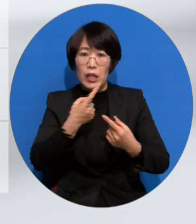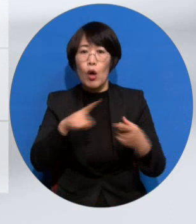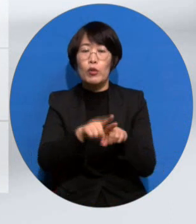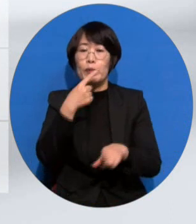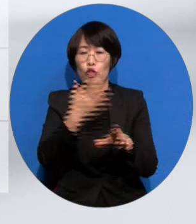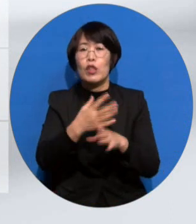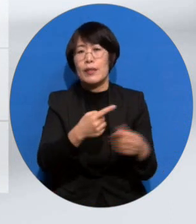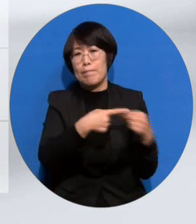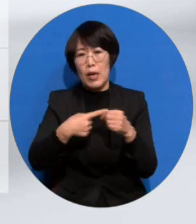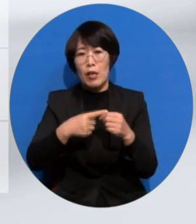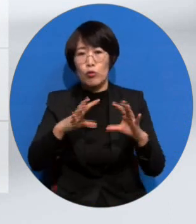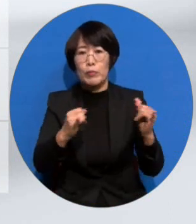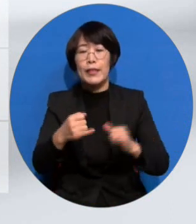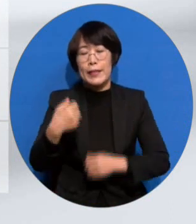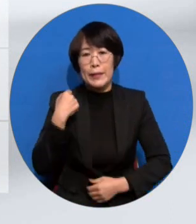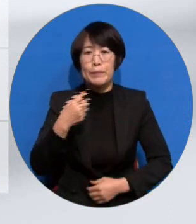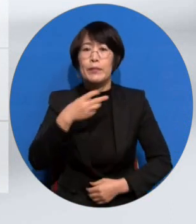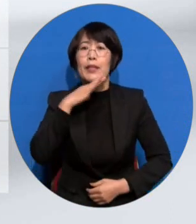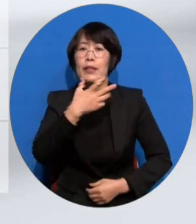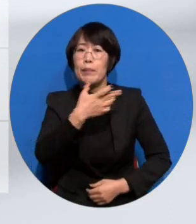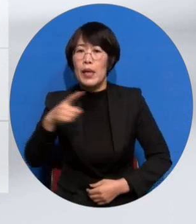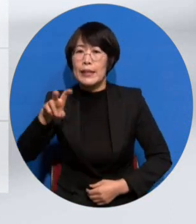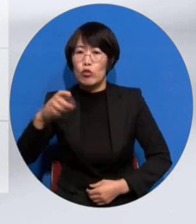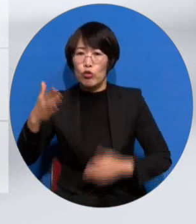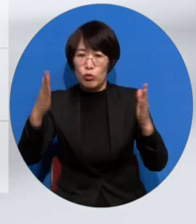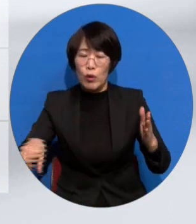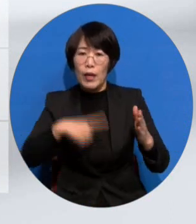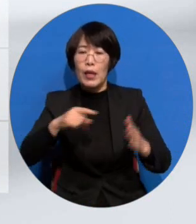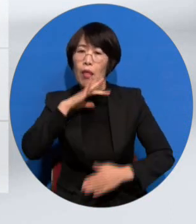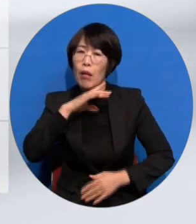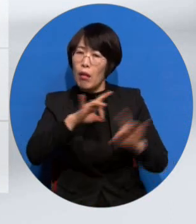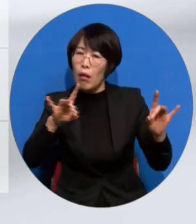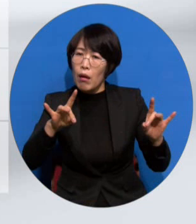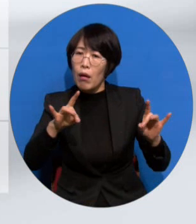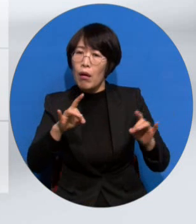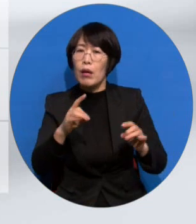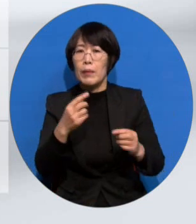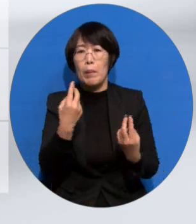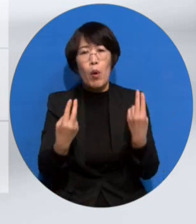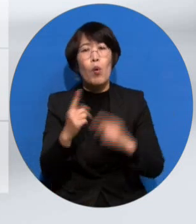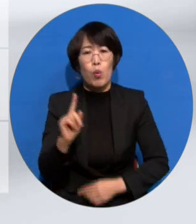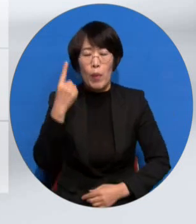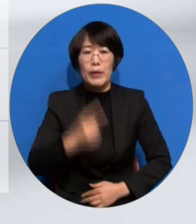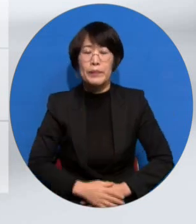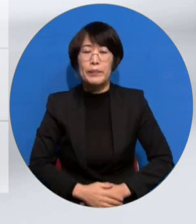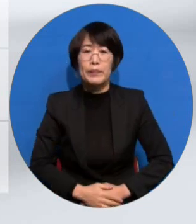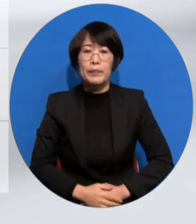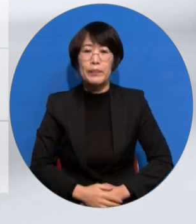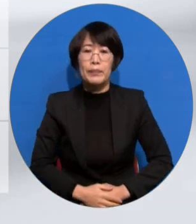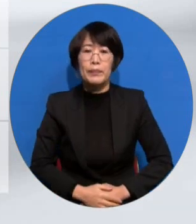나타났는데 국민의 임은 18세에서 29세 까지 연령 대비 요리에 비교적 높았습니다 mbc 뉴스